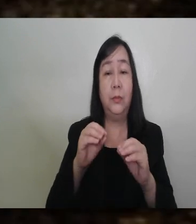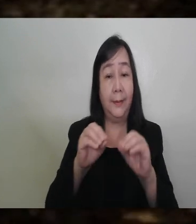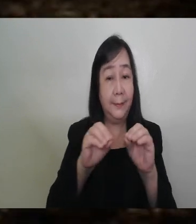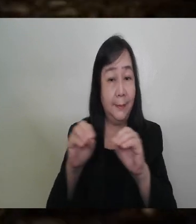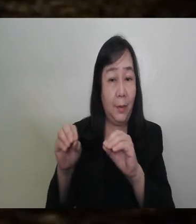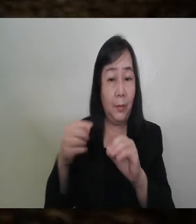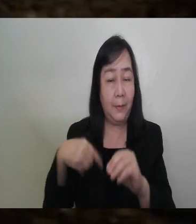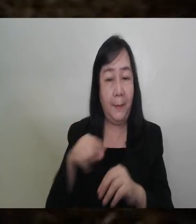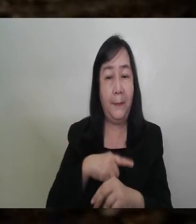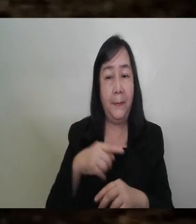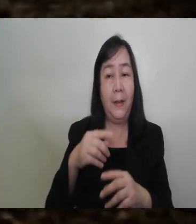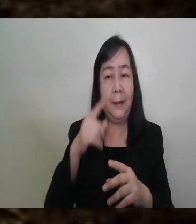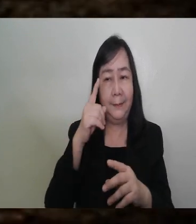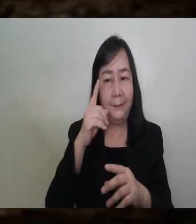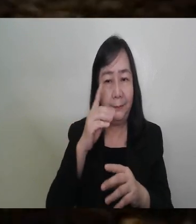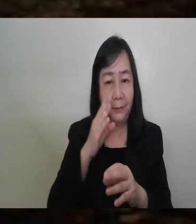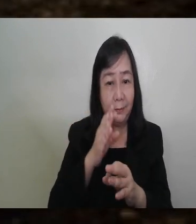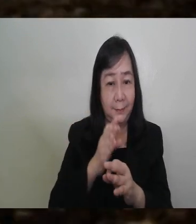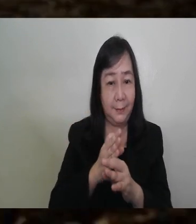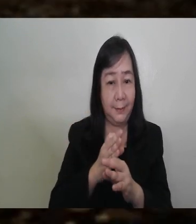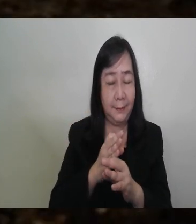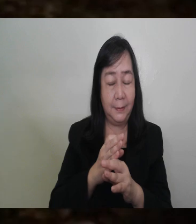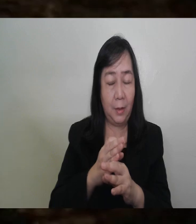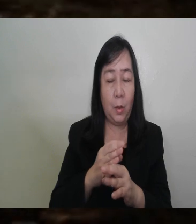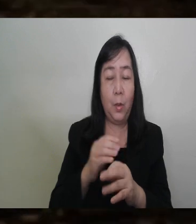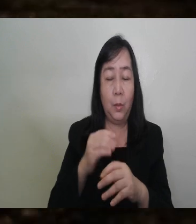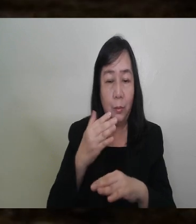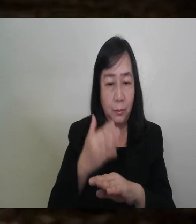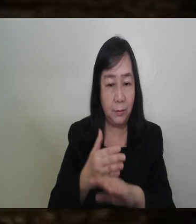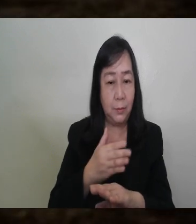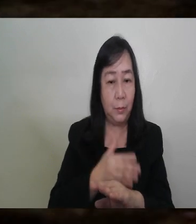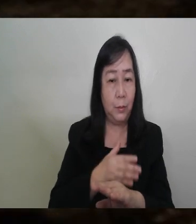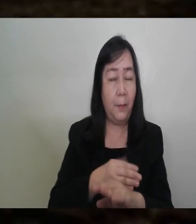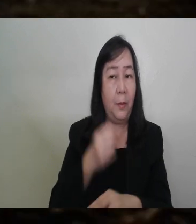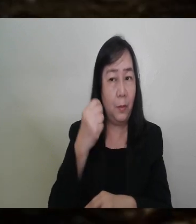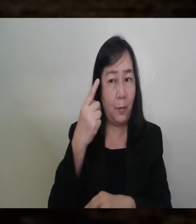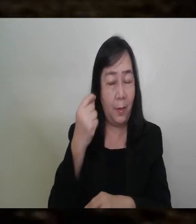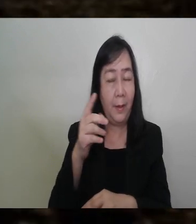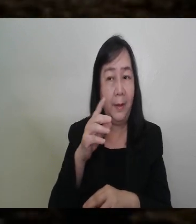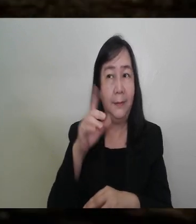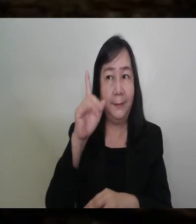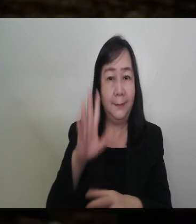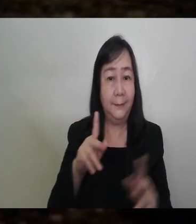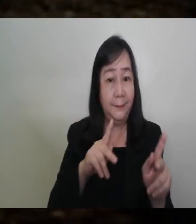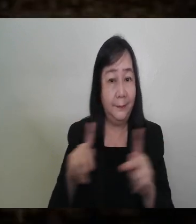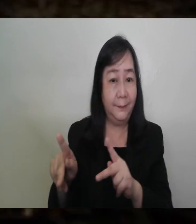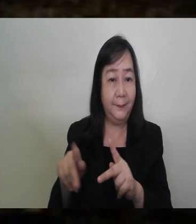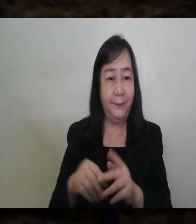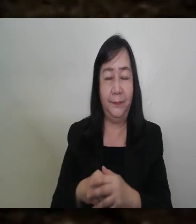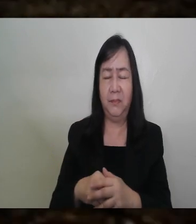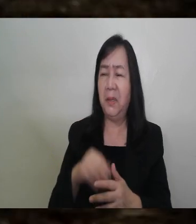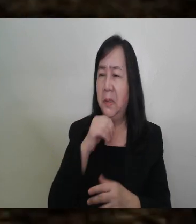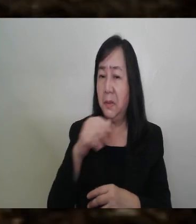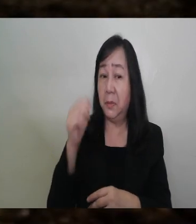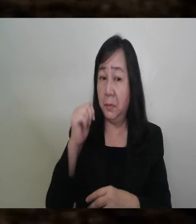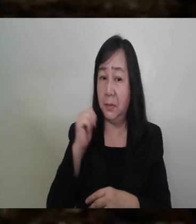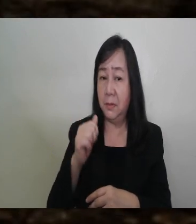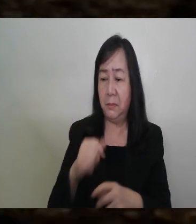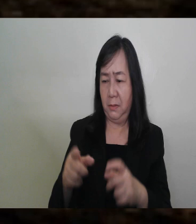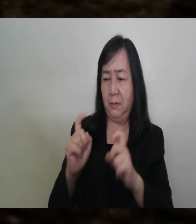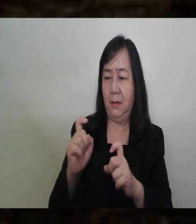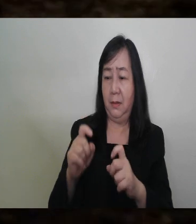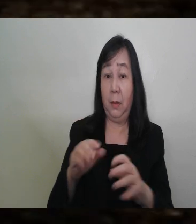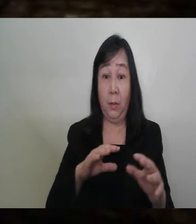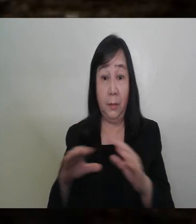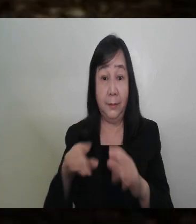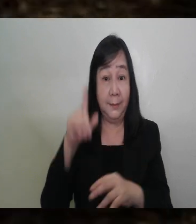tayo ng pananampalataya na unti-unting maunawaan ang kanyang plano. Hindi palaging